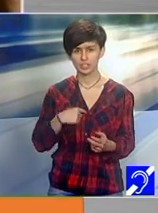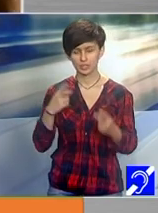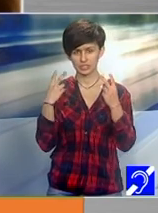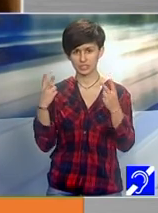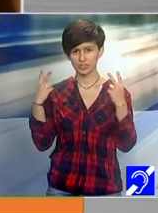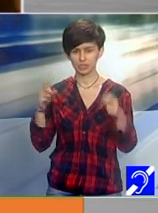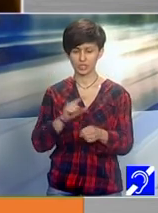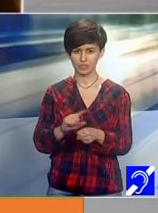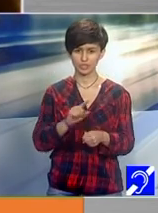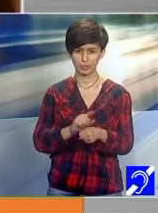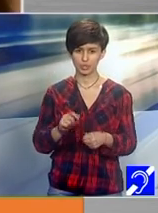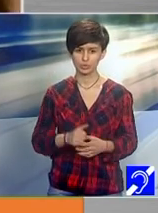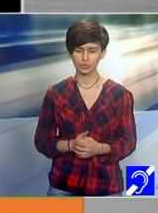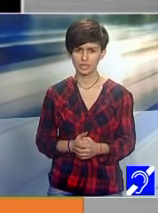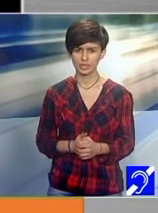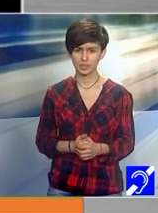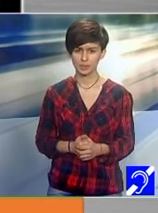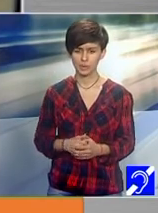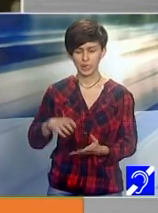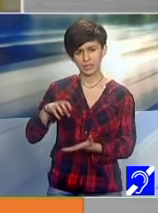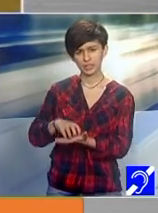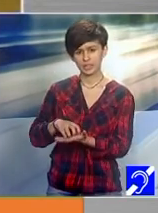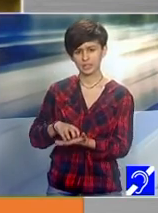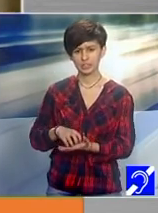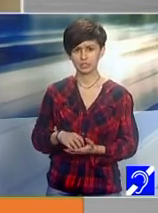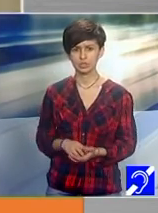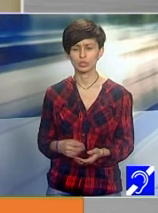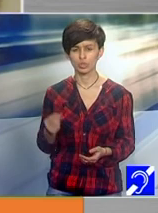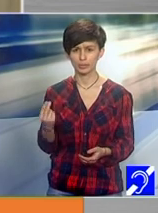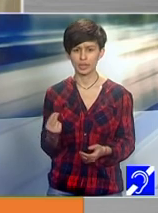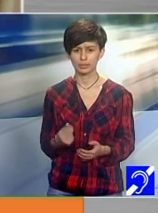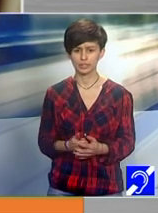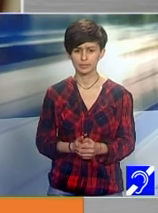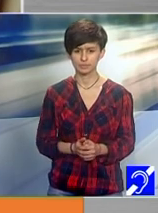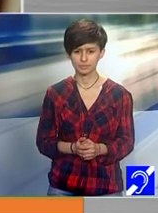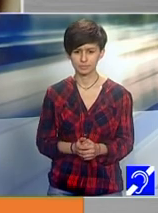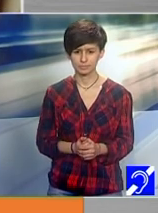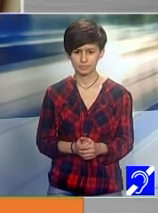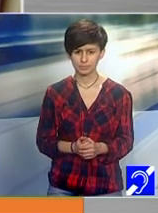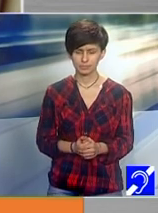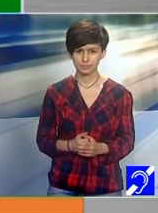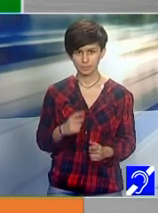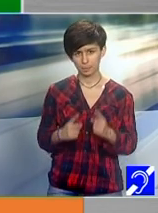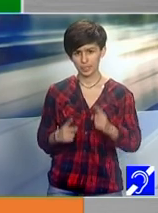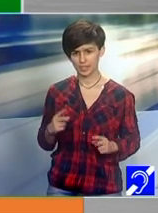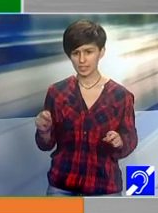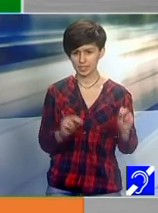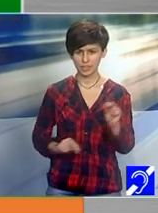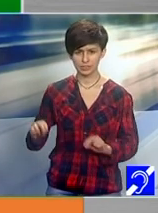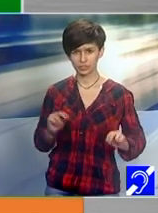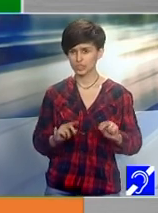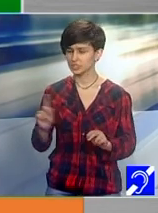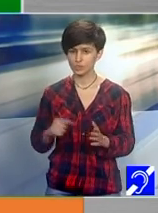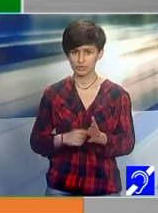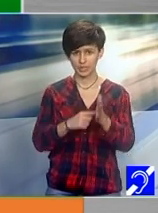produsele într-un mod mult mai corespunzător. Bun, domnul Ciurea, dacă asociațiile nu vă reprezintă